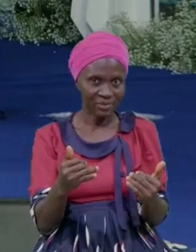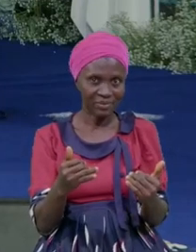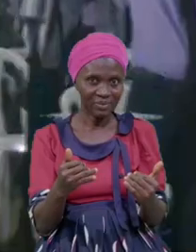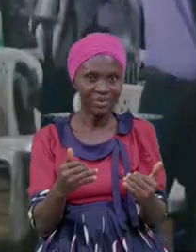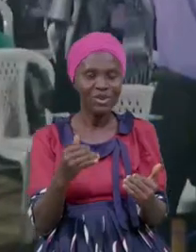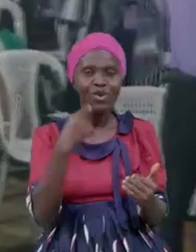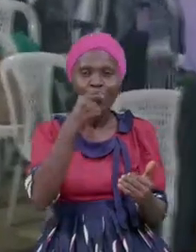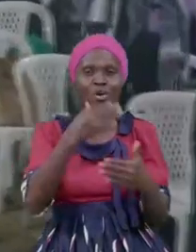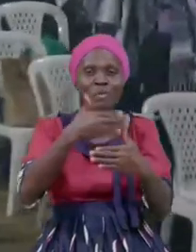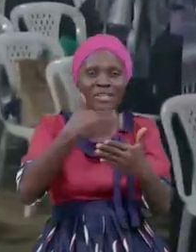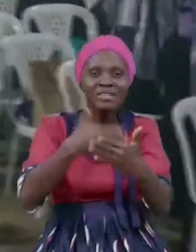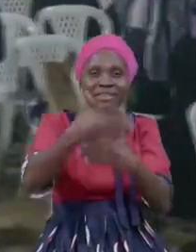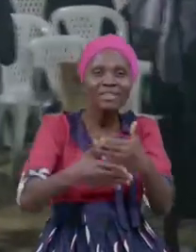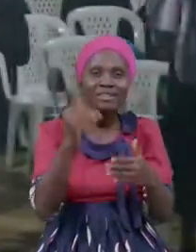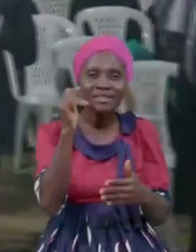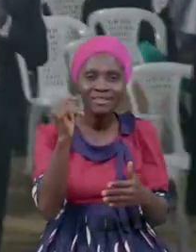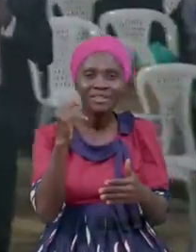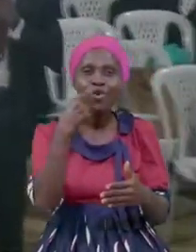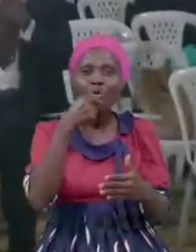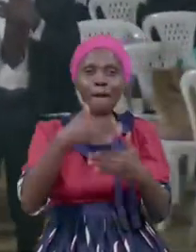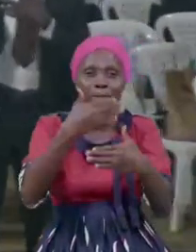le prochain témoin?